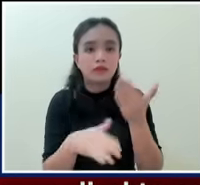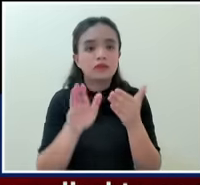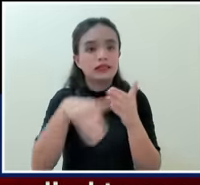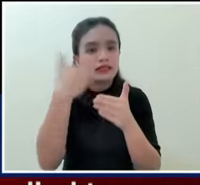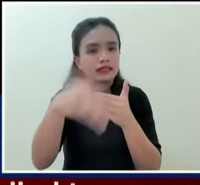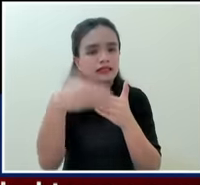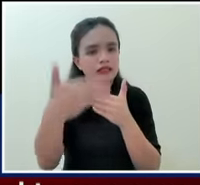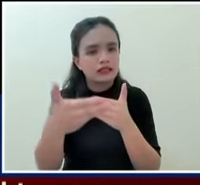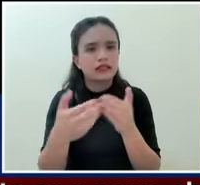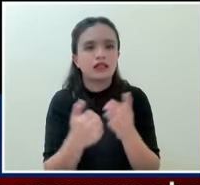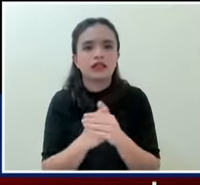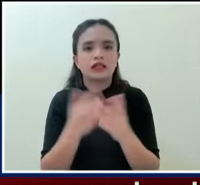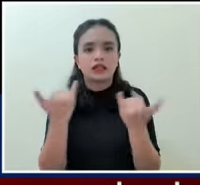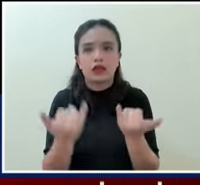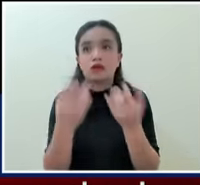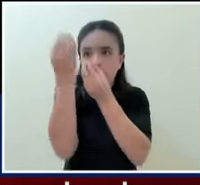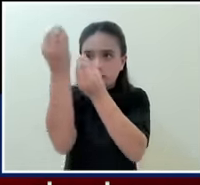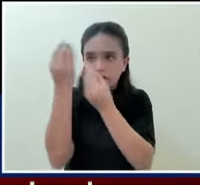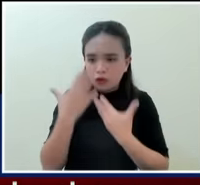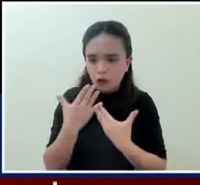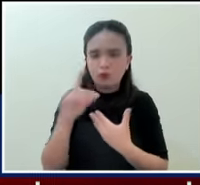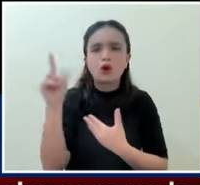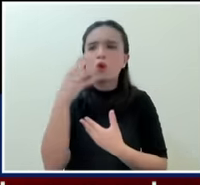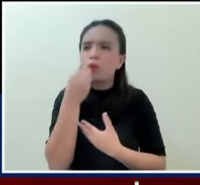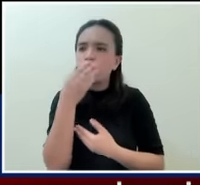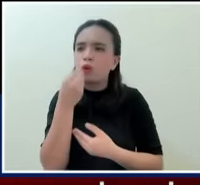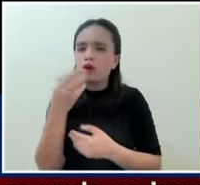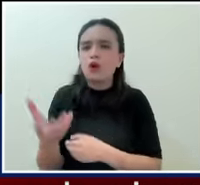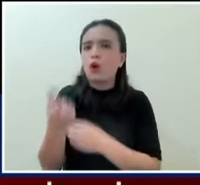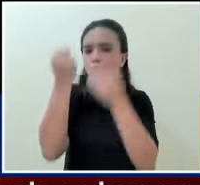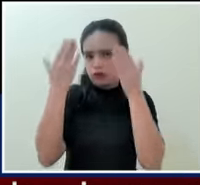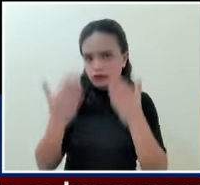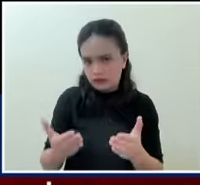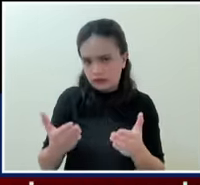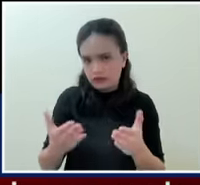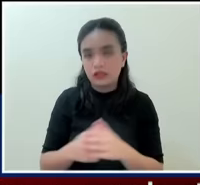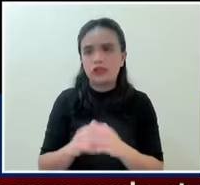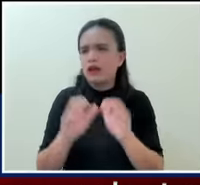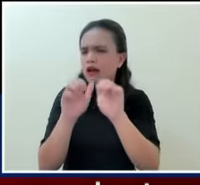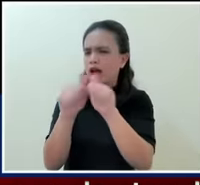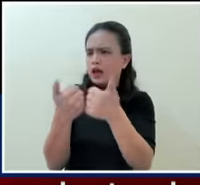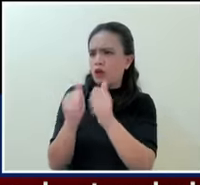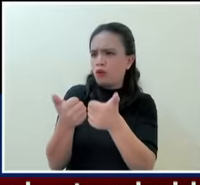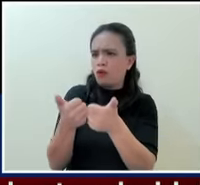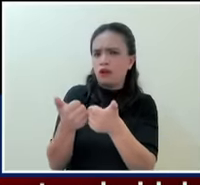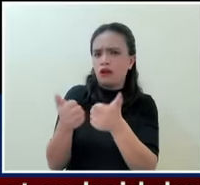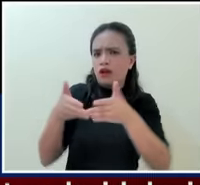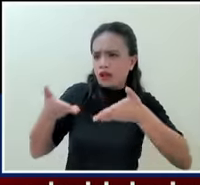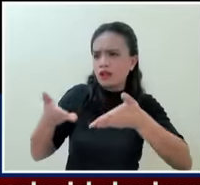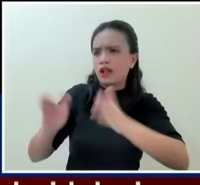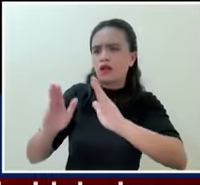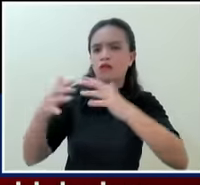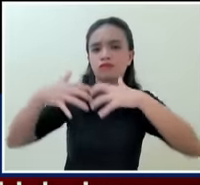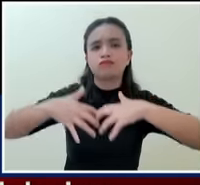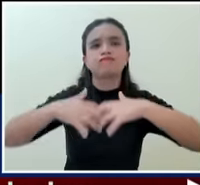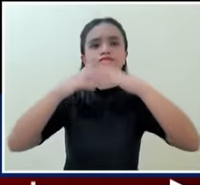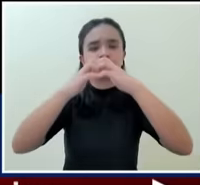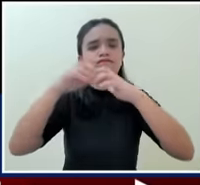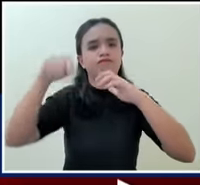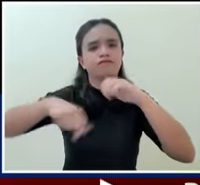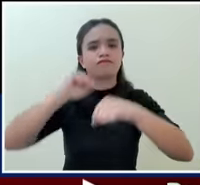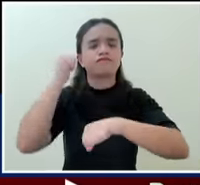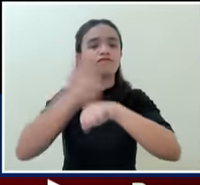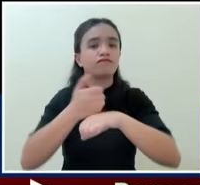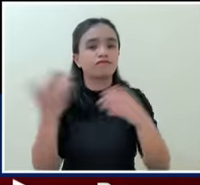araw ay i-reveal na rin nila yung pangalan ng may-ari at kung paano nga napayagan na itayo itong resort na ito